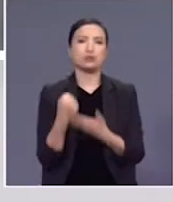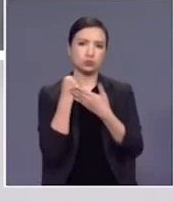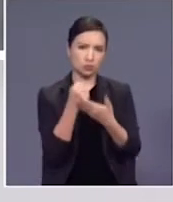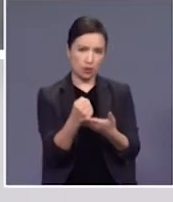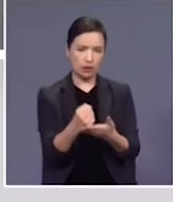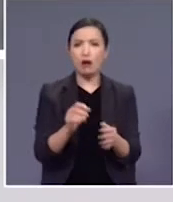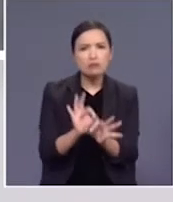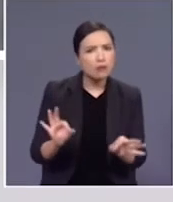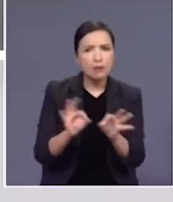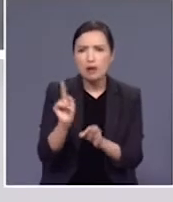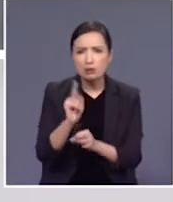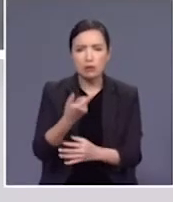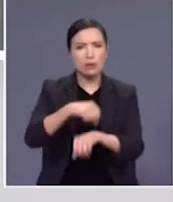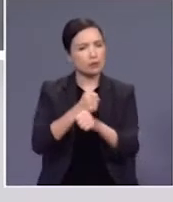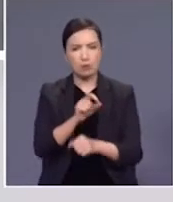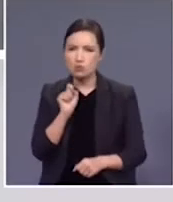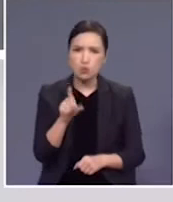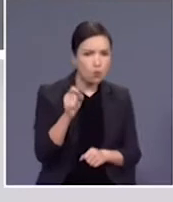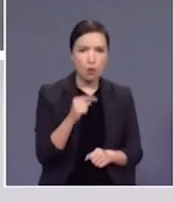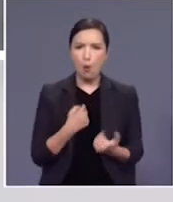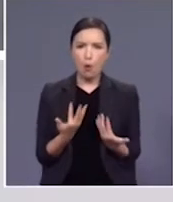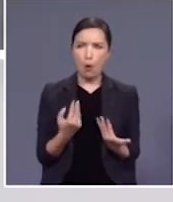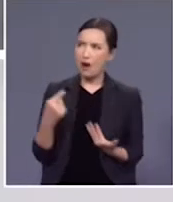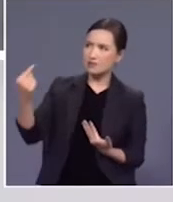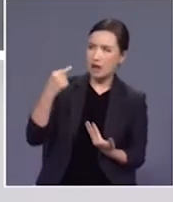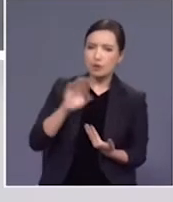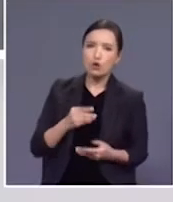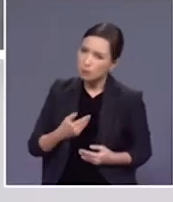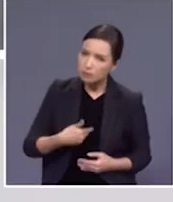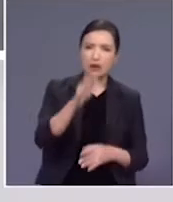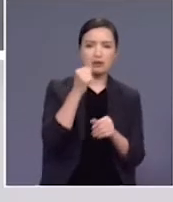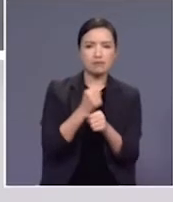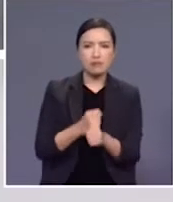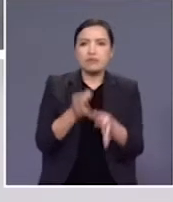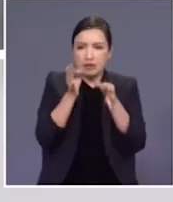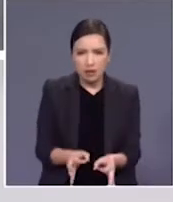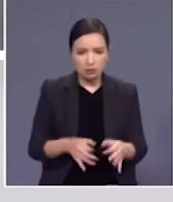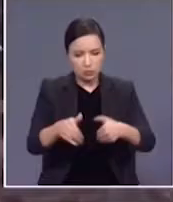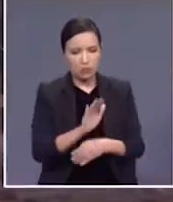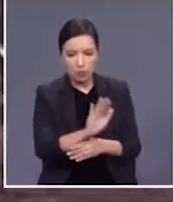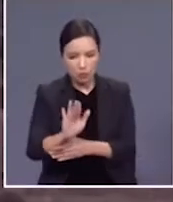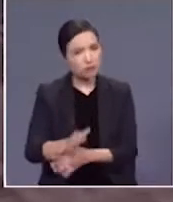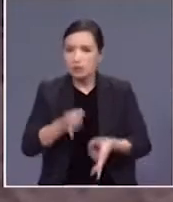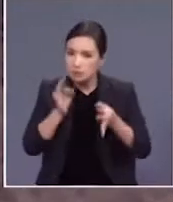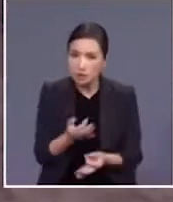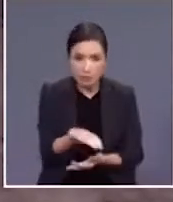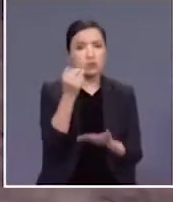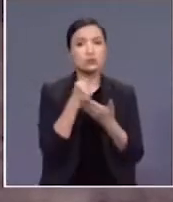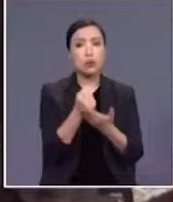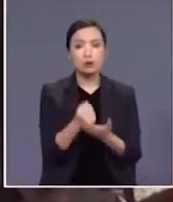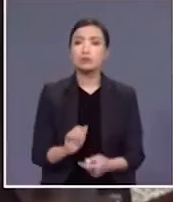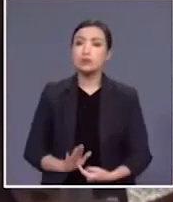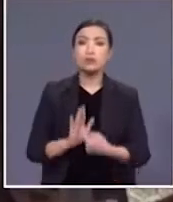ำคัญก็คือจะต้องปฏิบัติโดยทันทีไม่ต้องรอสั่งการนะครับเป็นอำนาจการตัดสินใจในแต่ละพื้นที่ที่มอบหมายไปแล้วอาทิการระดม